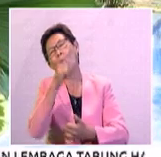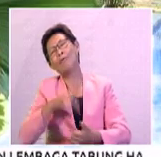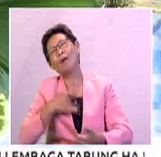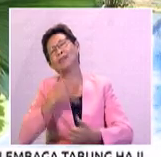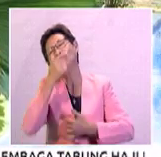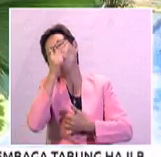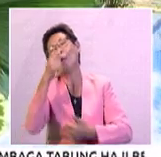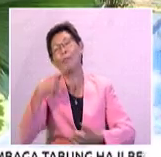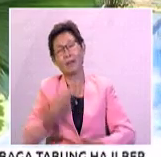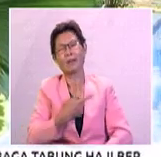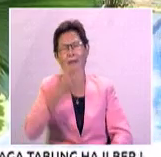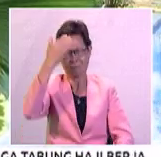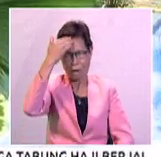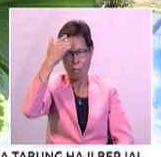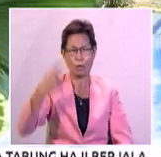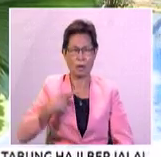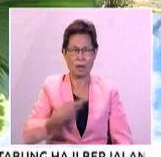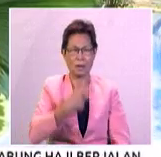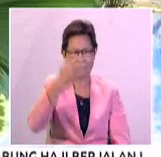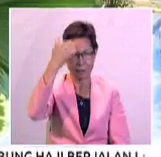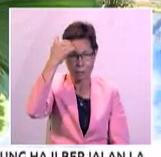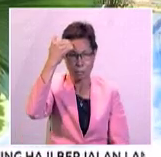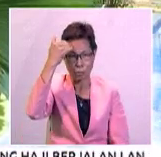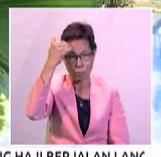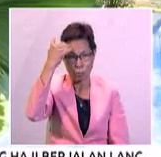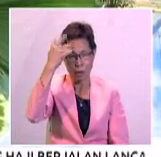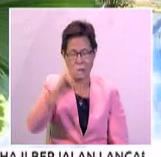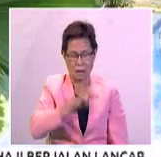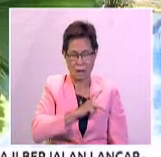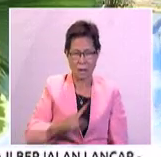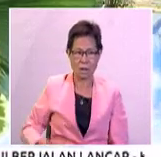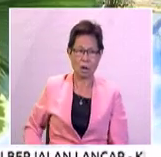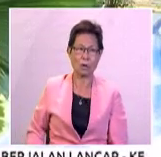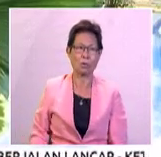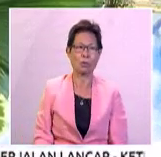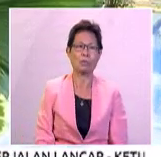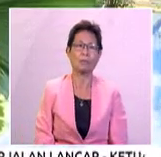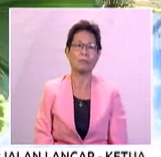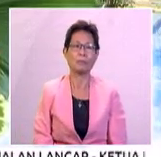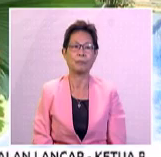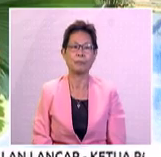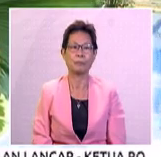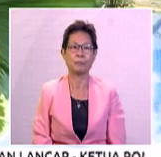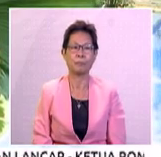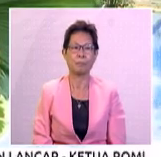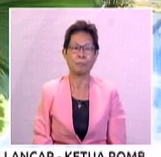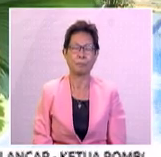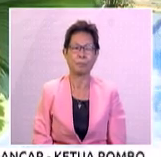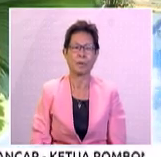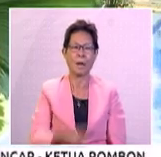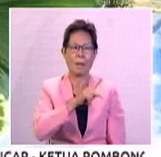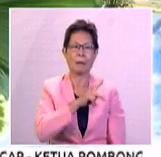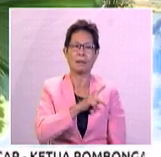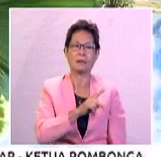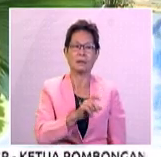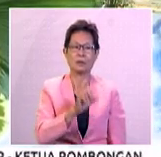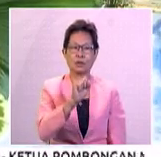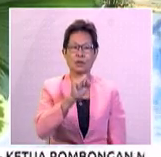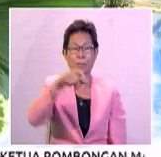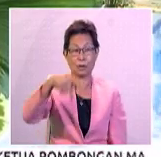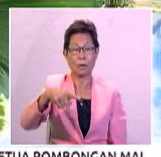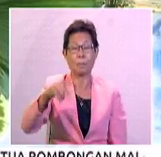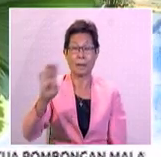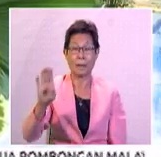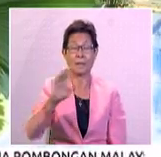kita mengetahui bahawa Duli Yang Maha Mulia Paduka Seri